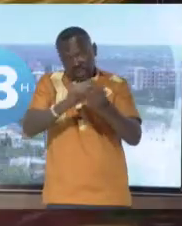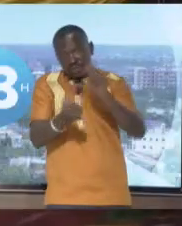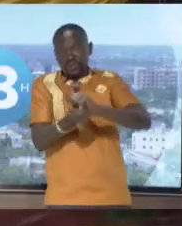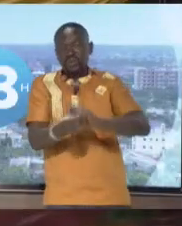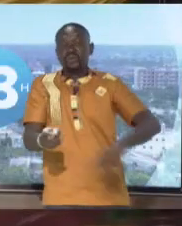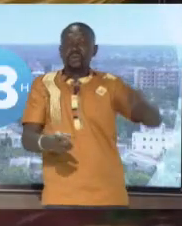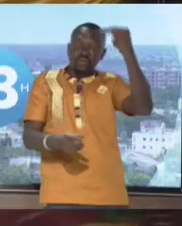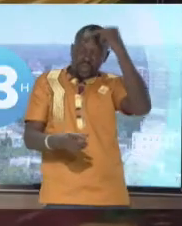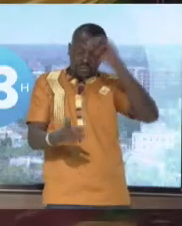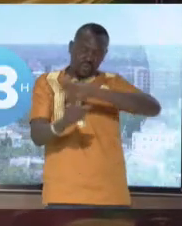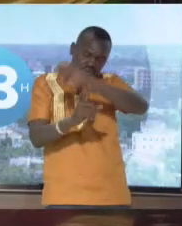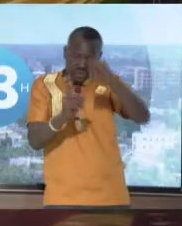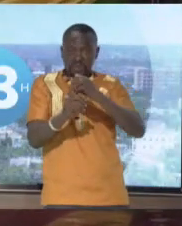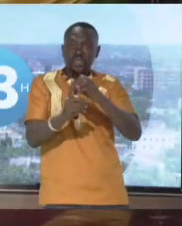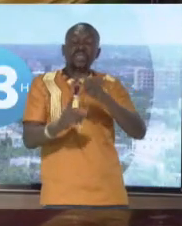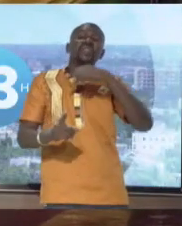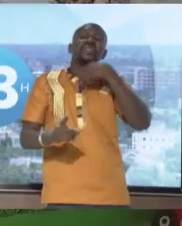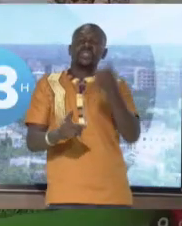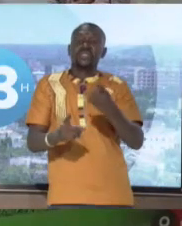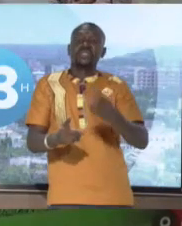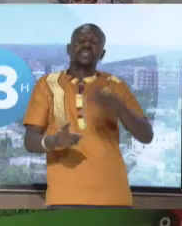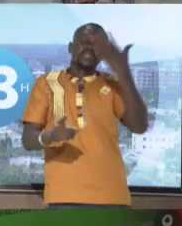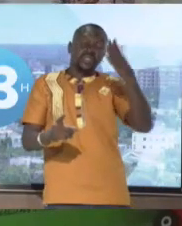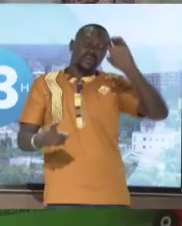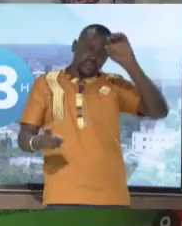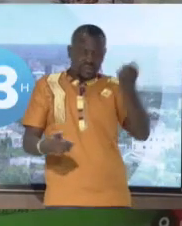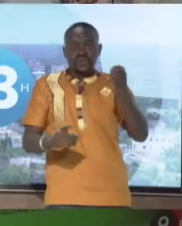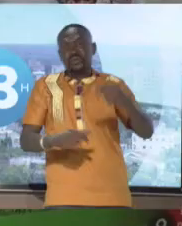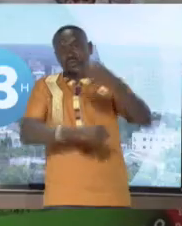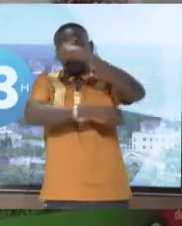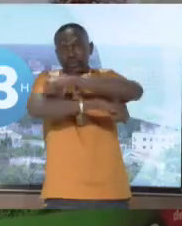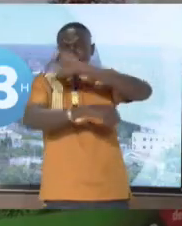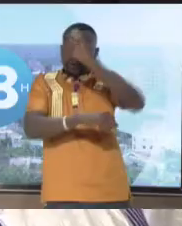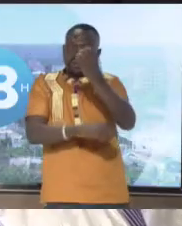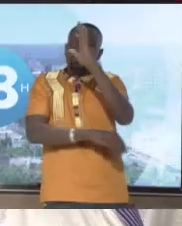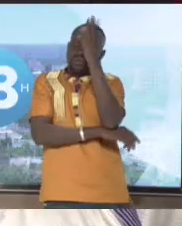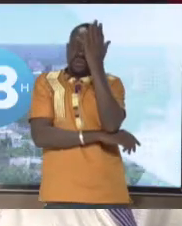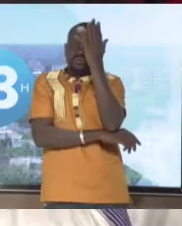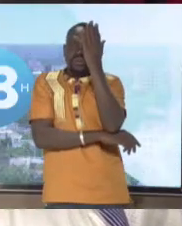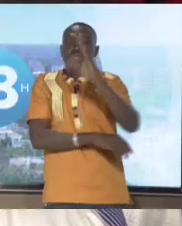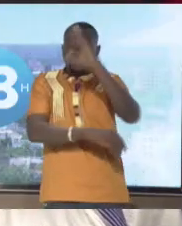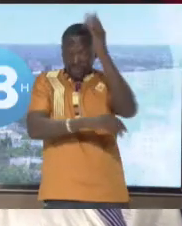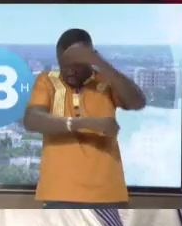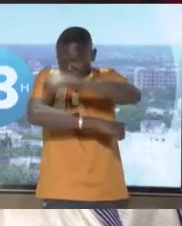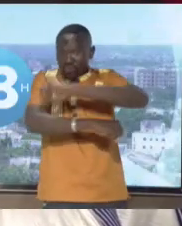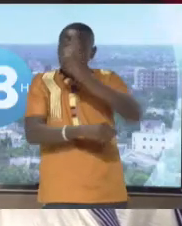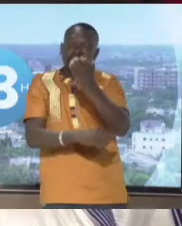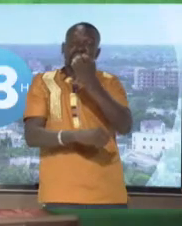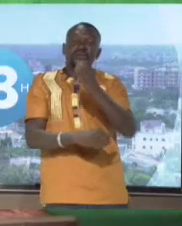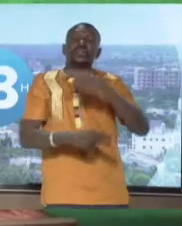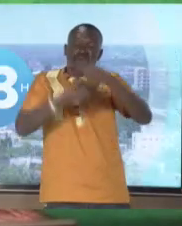ministre de l'Environnement annonce la 5e édition de la Journée de l'Arbre. Pour la Journée nationale de l'Arbre